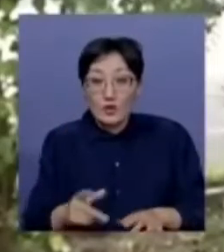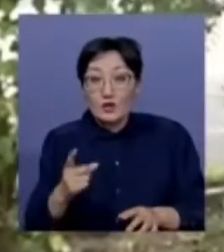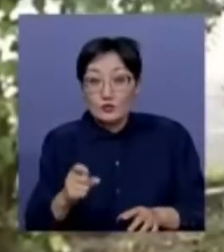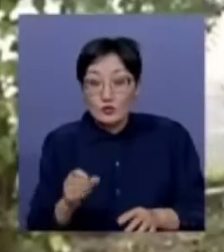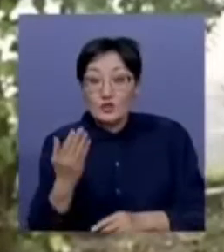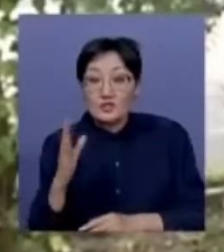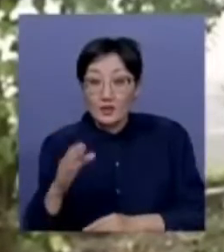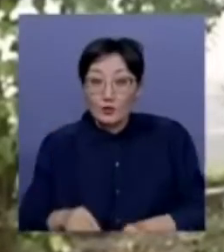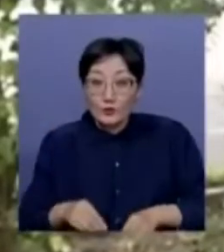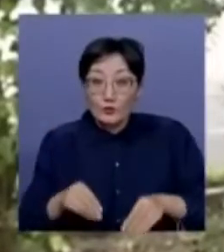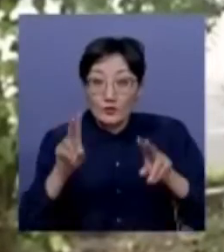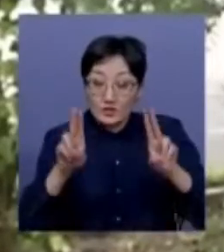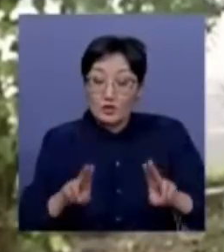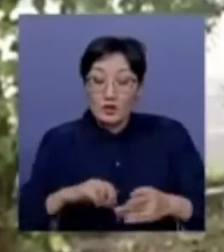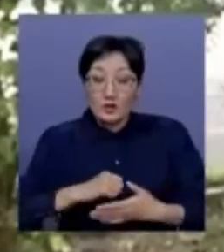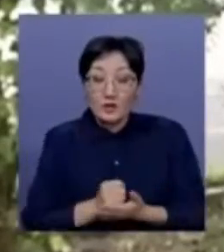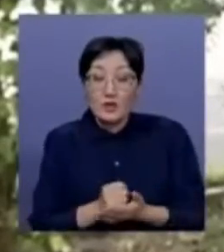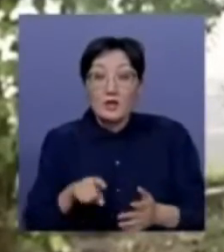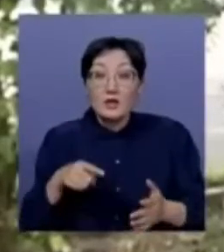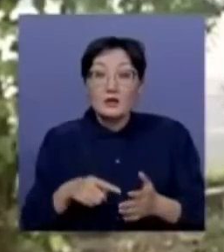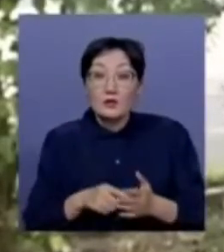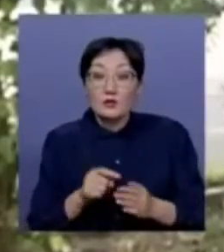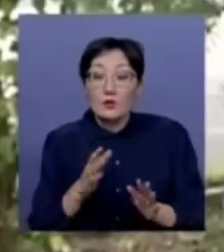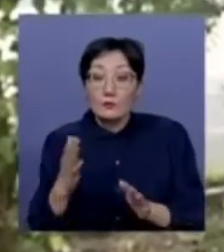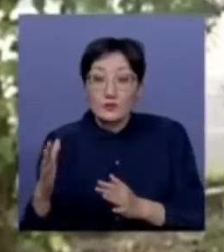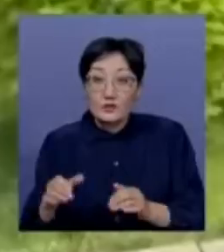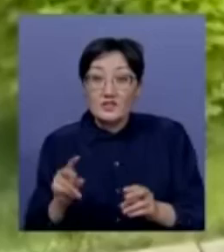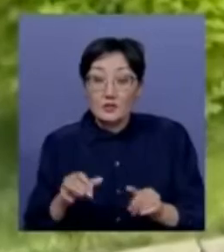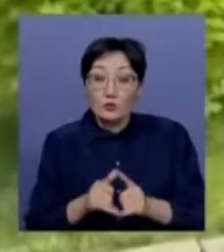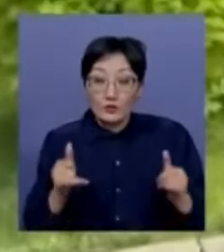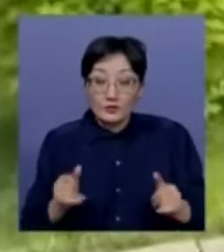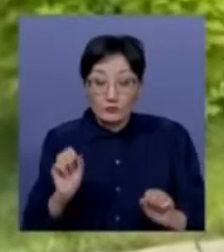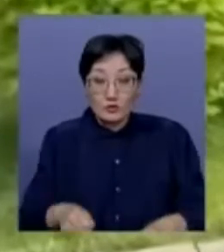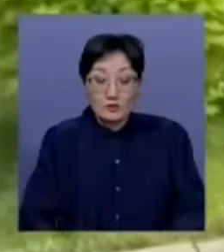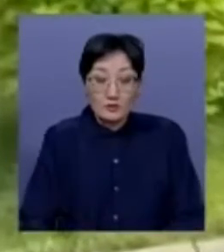егу туралы ереже қабылданса, қалада жасыл желекті көбейте аламыз.